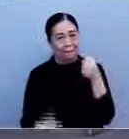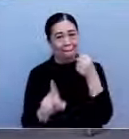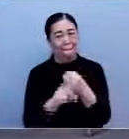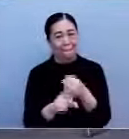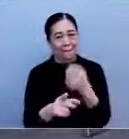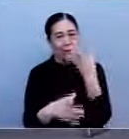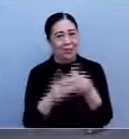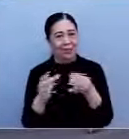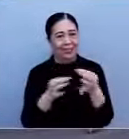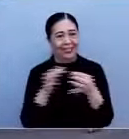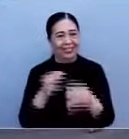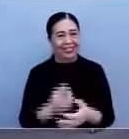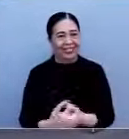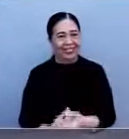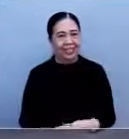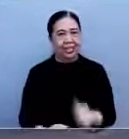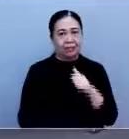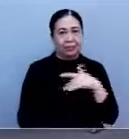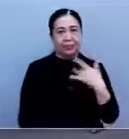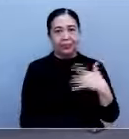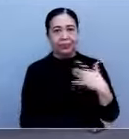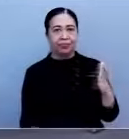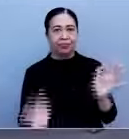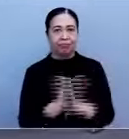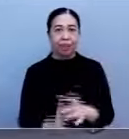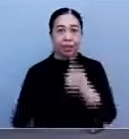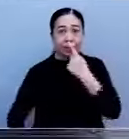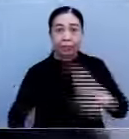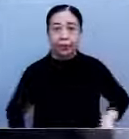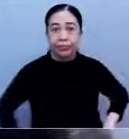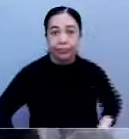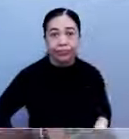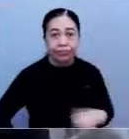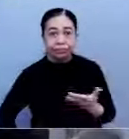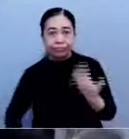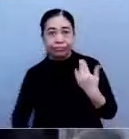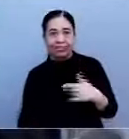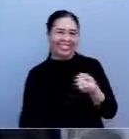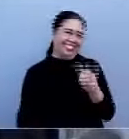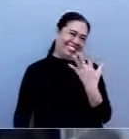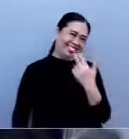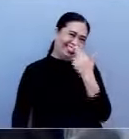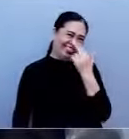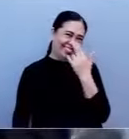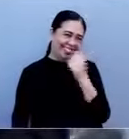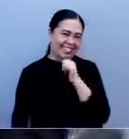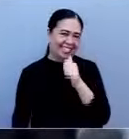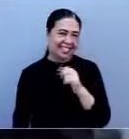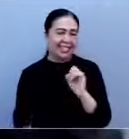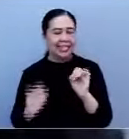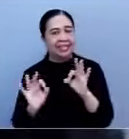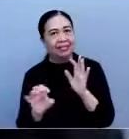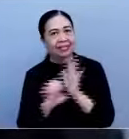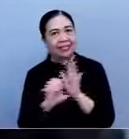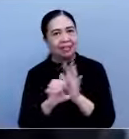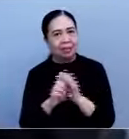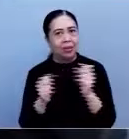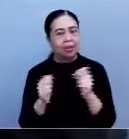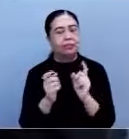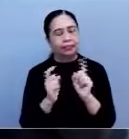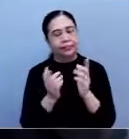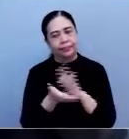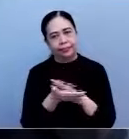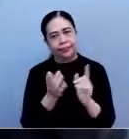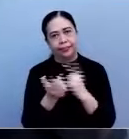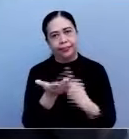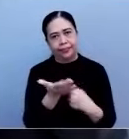Susuntok ka na lang agad. Hindi conflict, pag hindi na namin gusto agad. Anong sabi mo? Oh my God. Charot lang. Hindi naman. Pag may mga ganun na, pinag-uusapan talaga namin